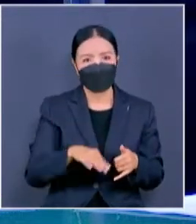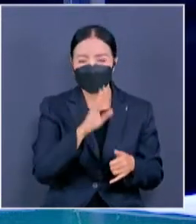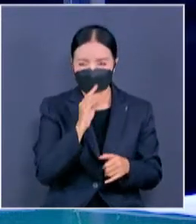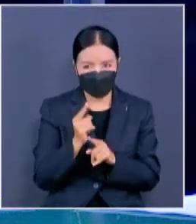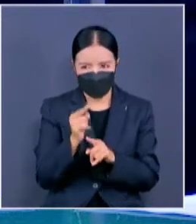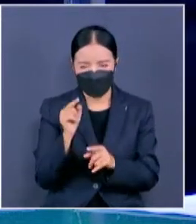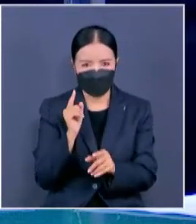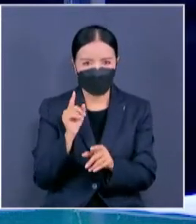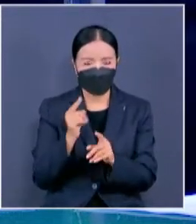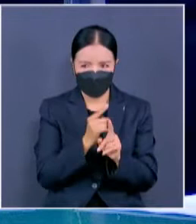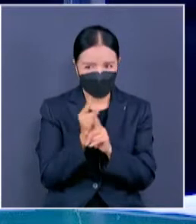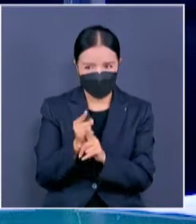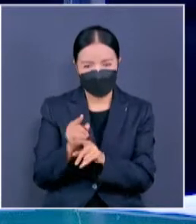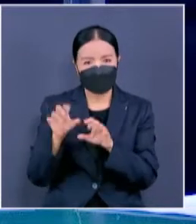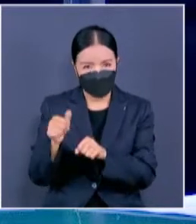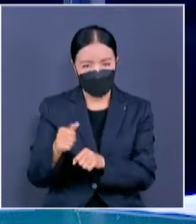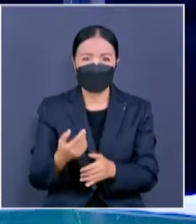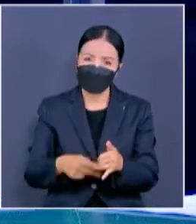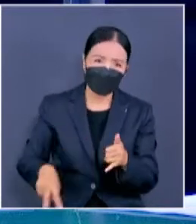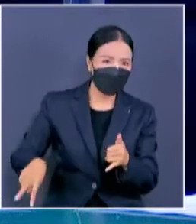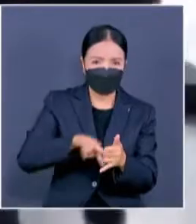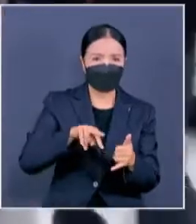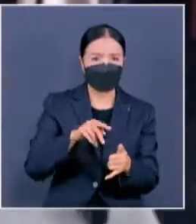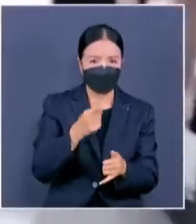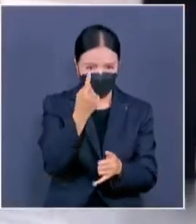ได้เนี่ยขอเตะสักครั้งหนึ่งยอมเสียค่าปรับค่ะ